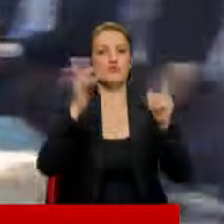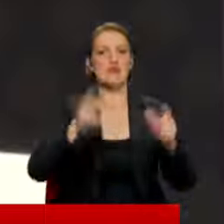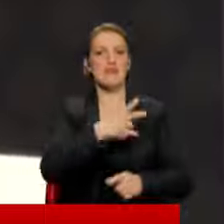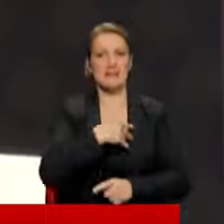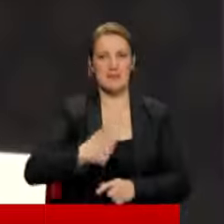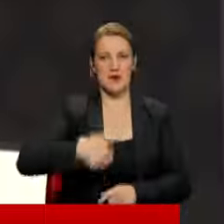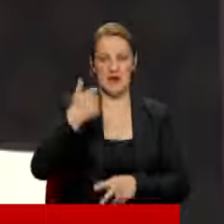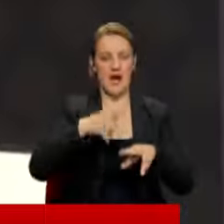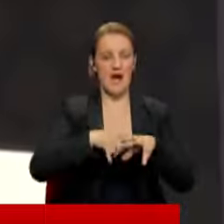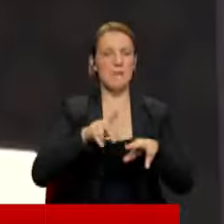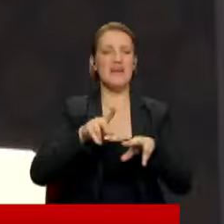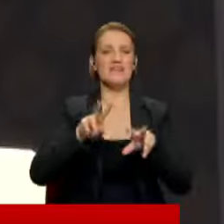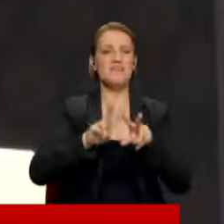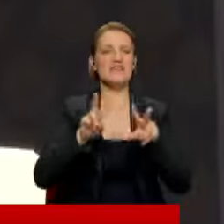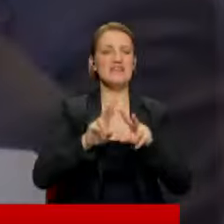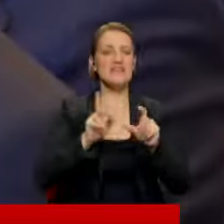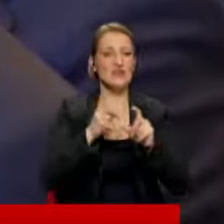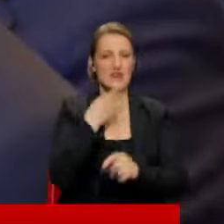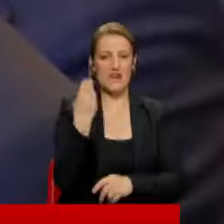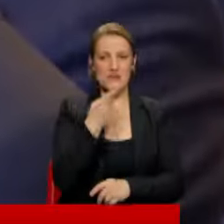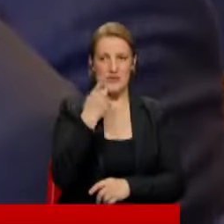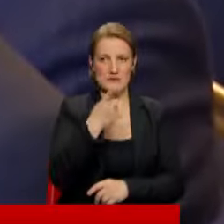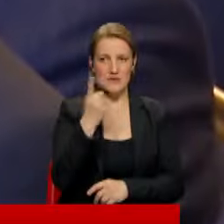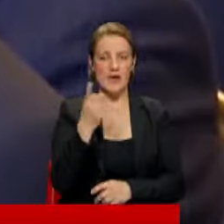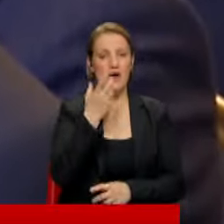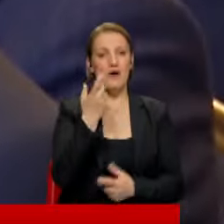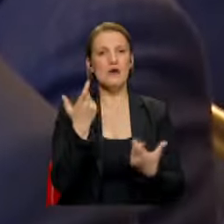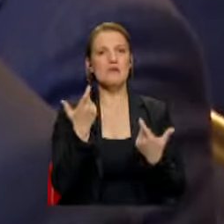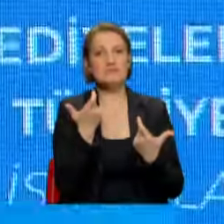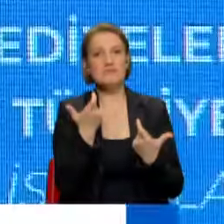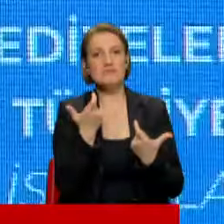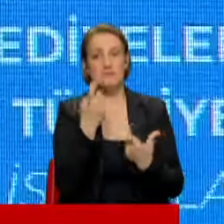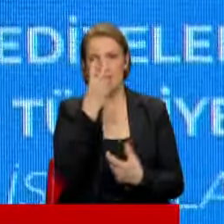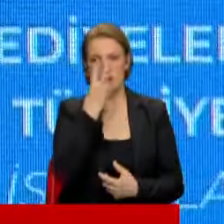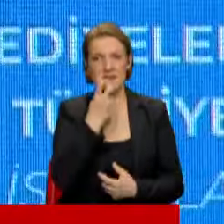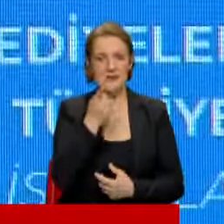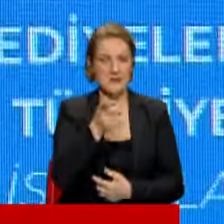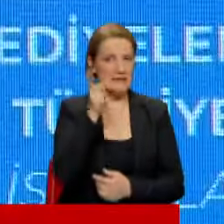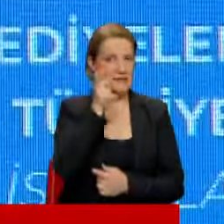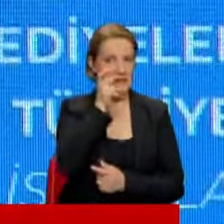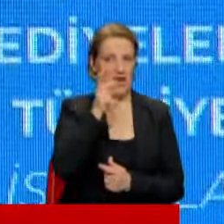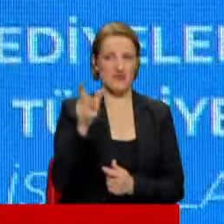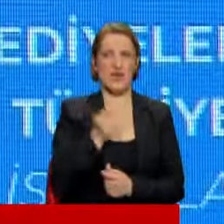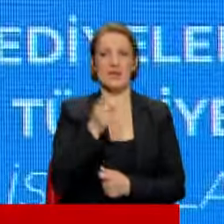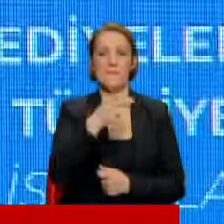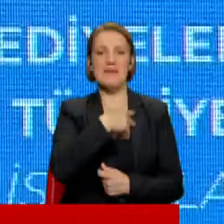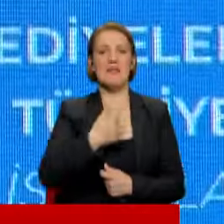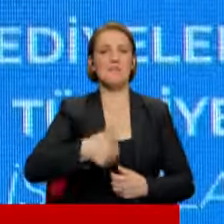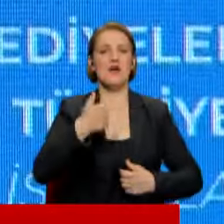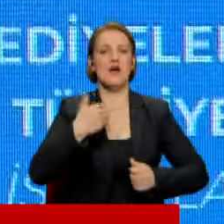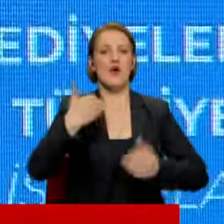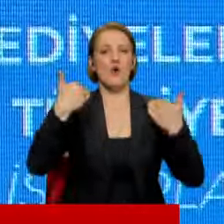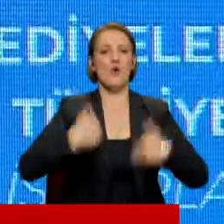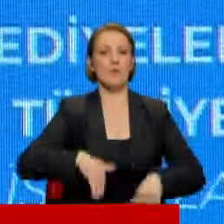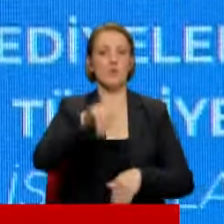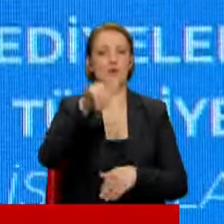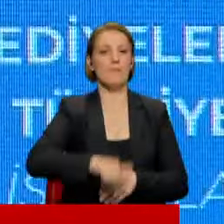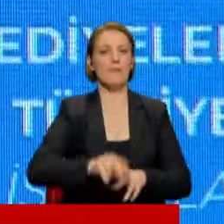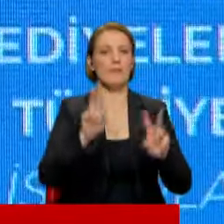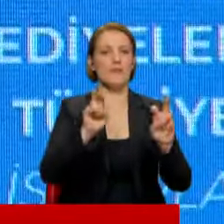Başkanı Ahmet Metin Genç'in çıkışlarına da İmamoğlu özellikle dikkat çekti belediye başkanlarımızın özlük hakları